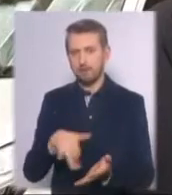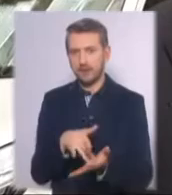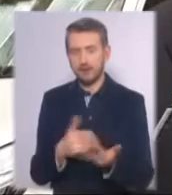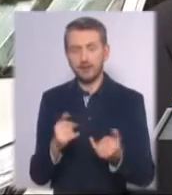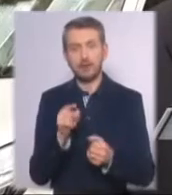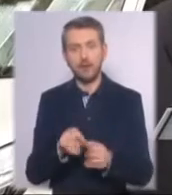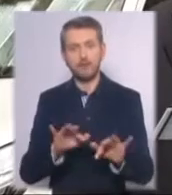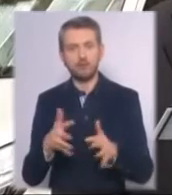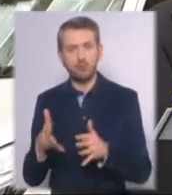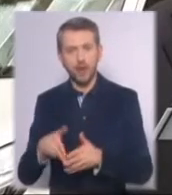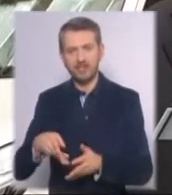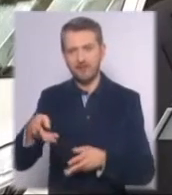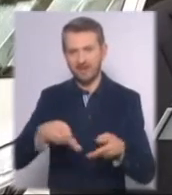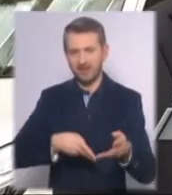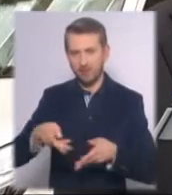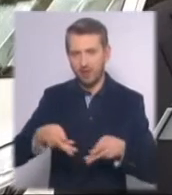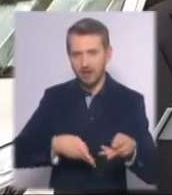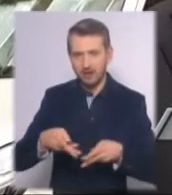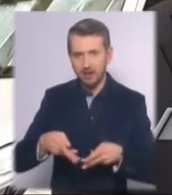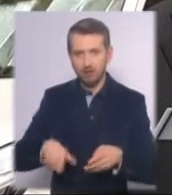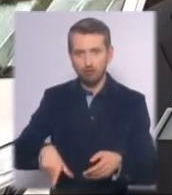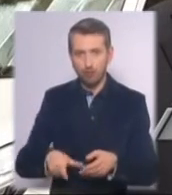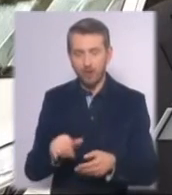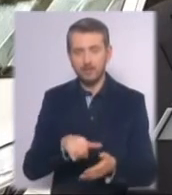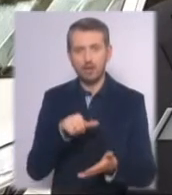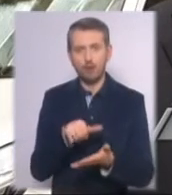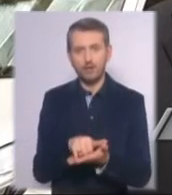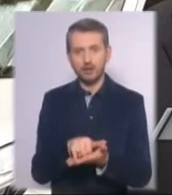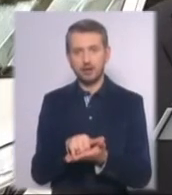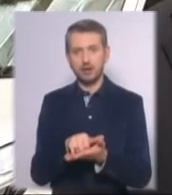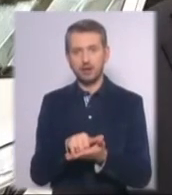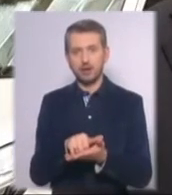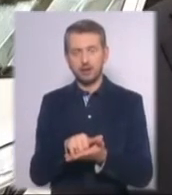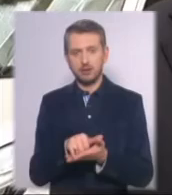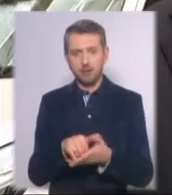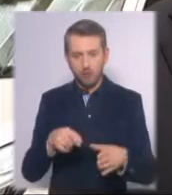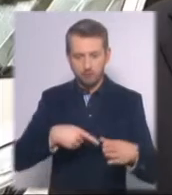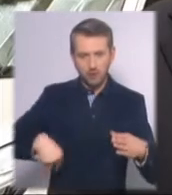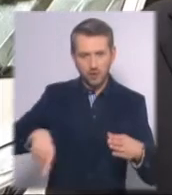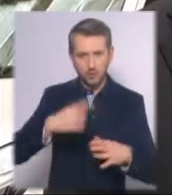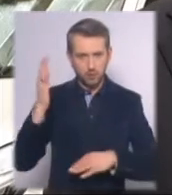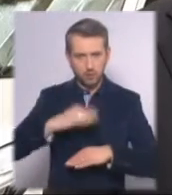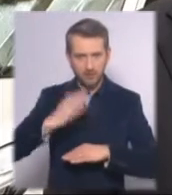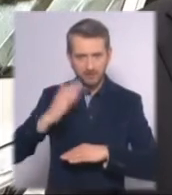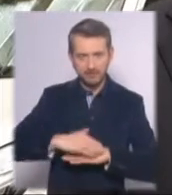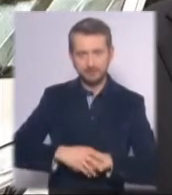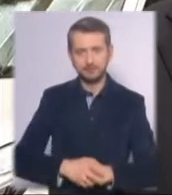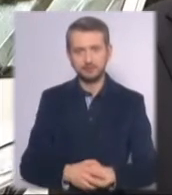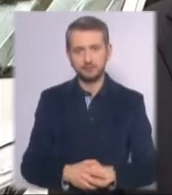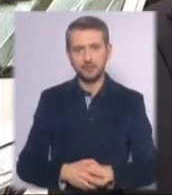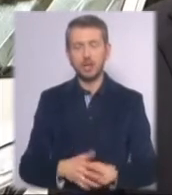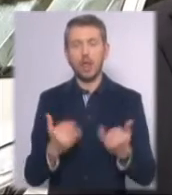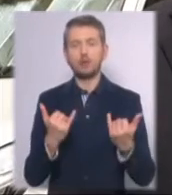відбувається фрезерування проїзної частини і встановлення відповідно оглядових люків, оглядових колодців.